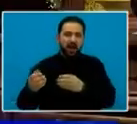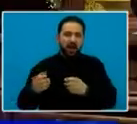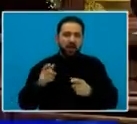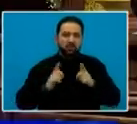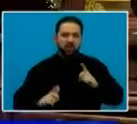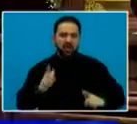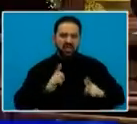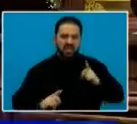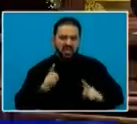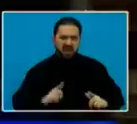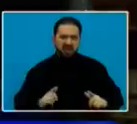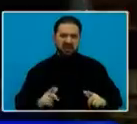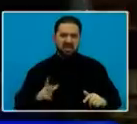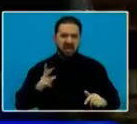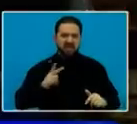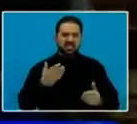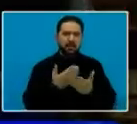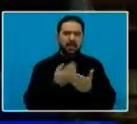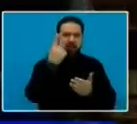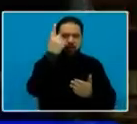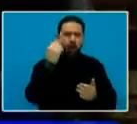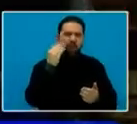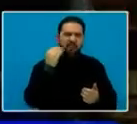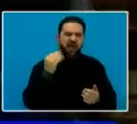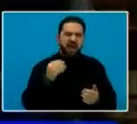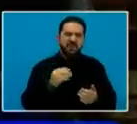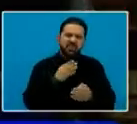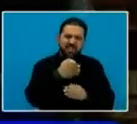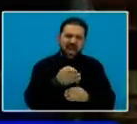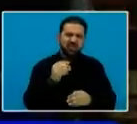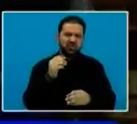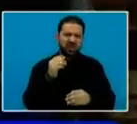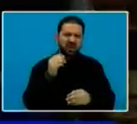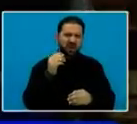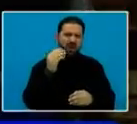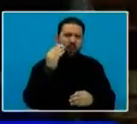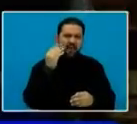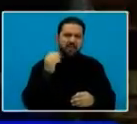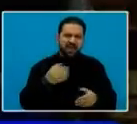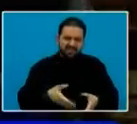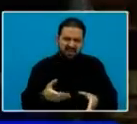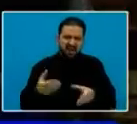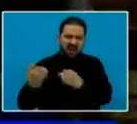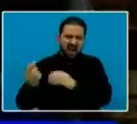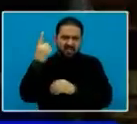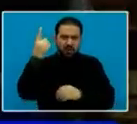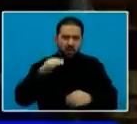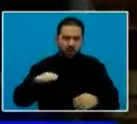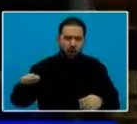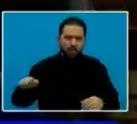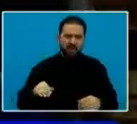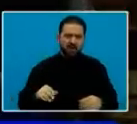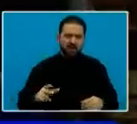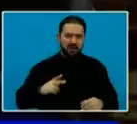la superlativ de durerile facerii. Gândiți-vă prin ce trece o femeie pentru a naște un copil, conștientă de lucrul